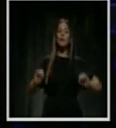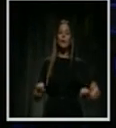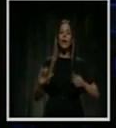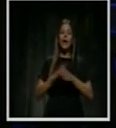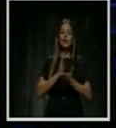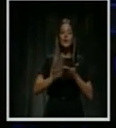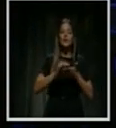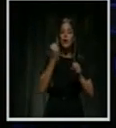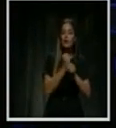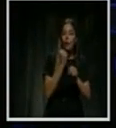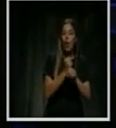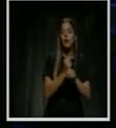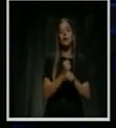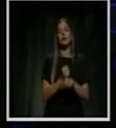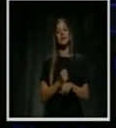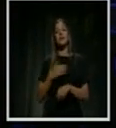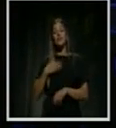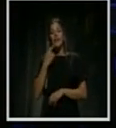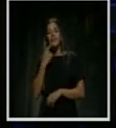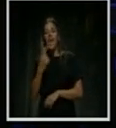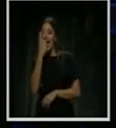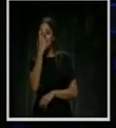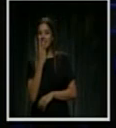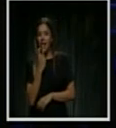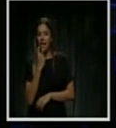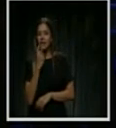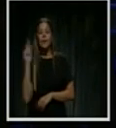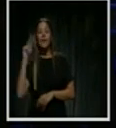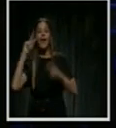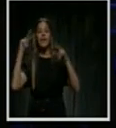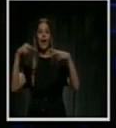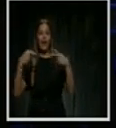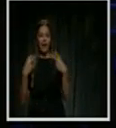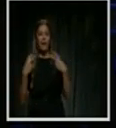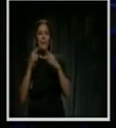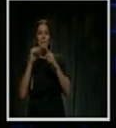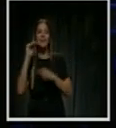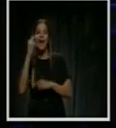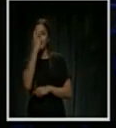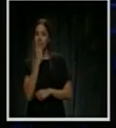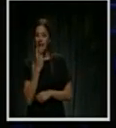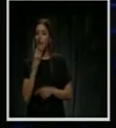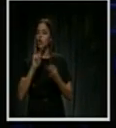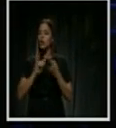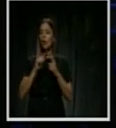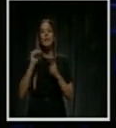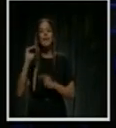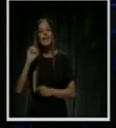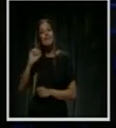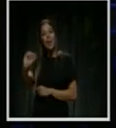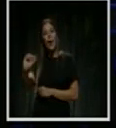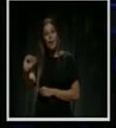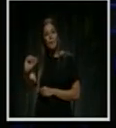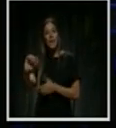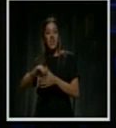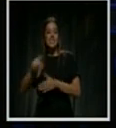ta' xogħol mal-anzjani tagħna illi jafedin isebbuna minn dar tal-anzjani jew ir-residenza tagħhom għax għandhom